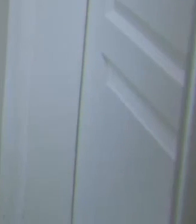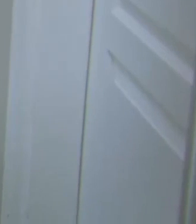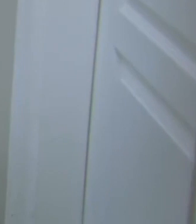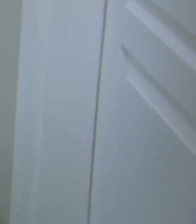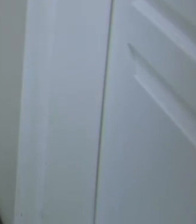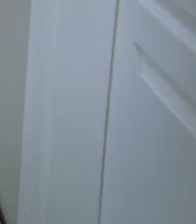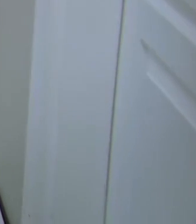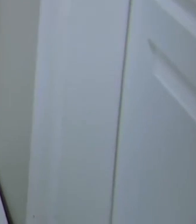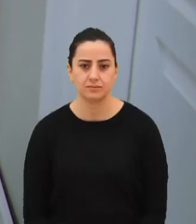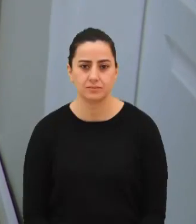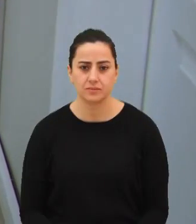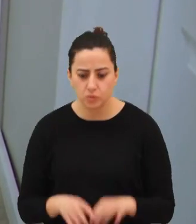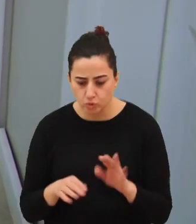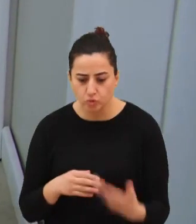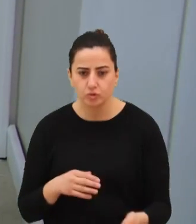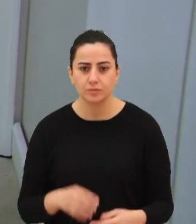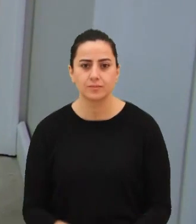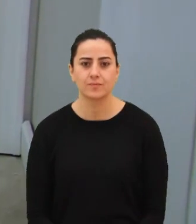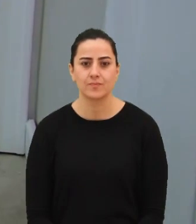Aa, kapının kolu arkaya düştü.